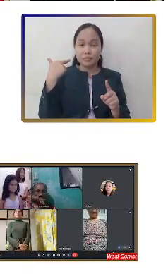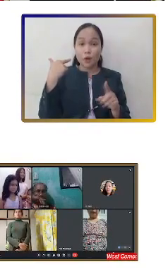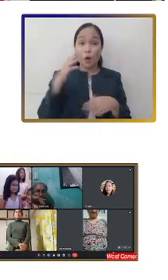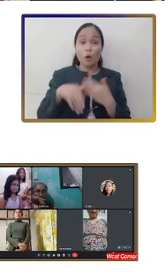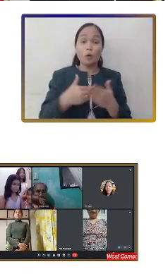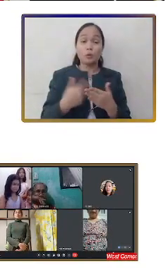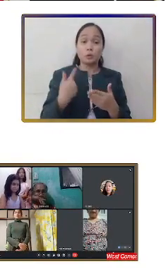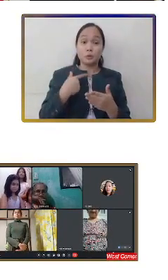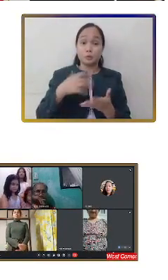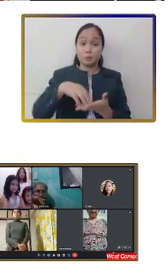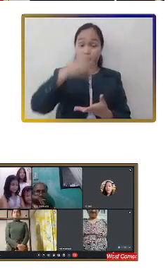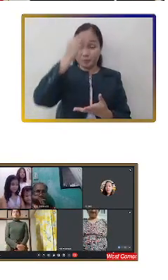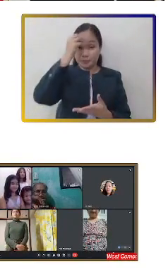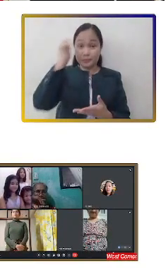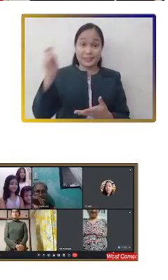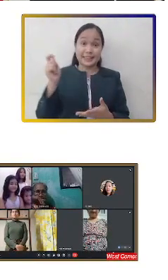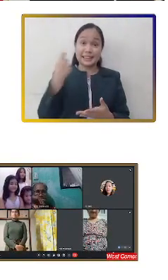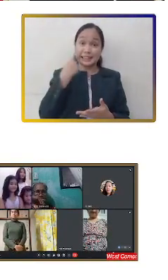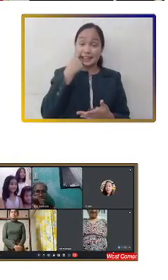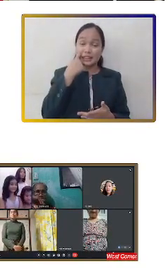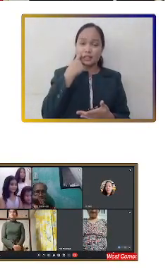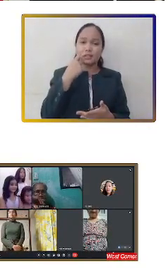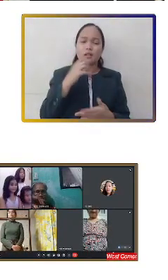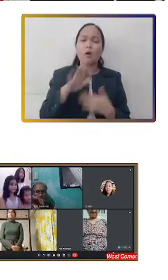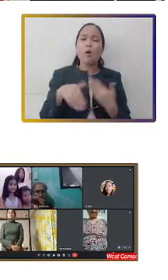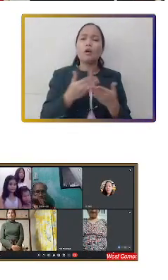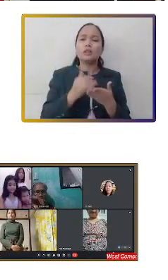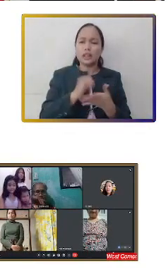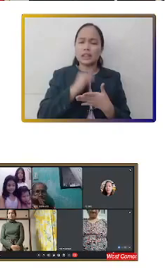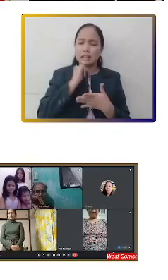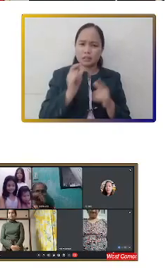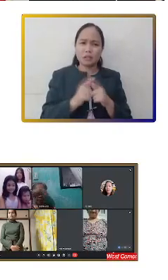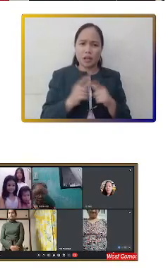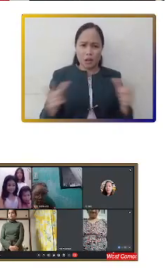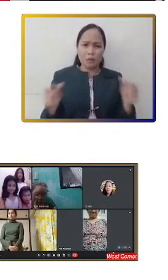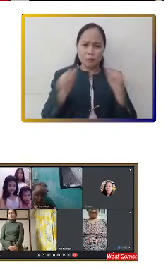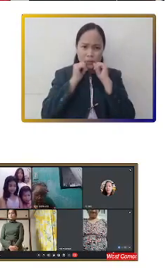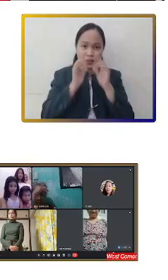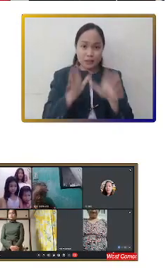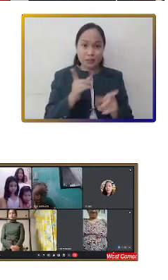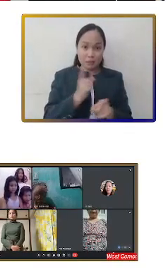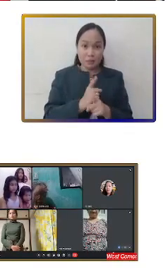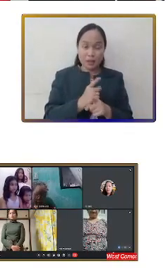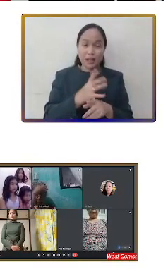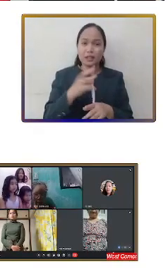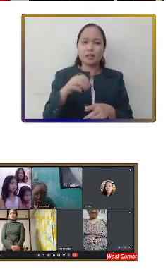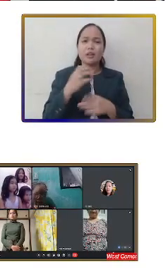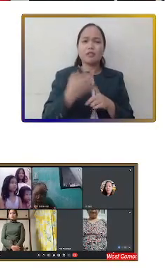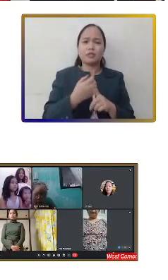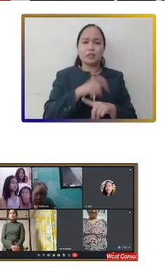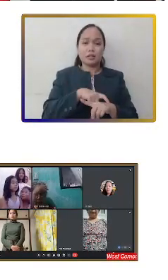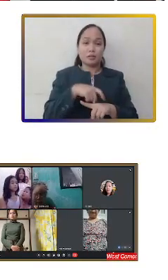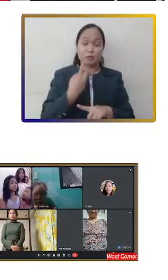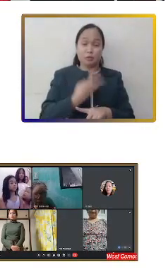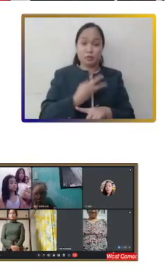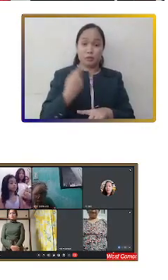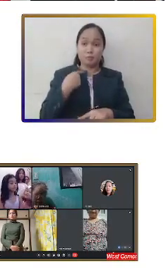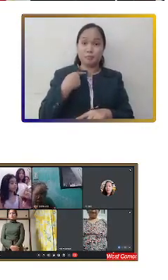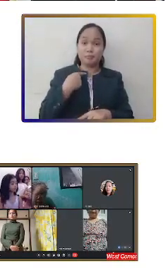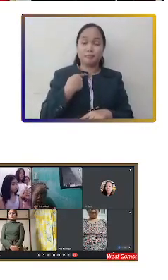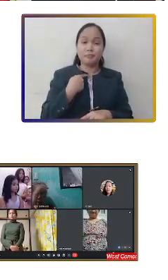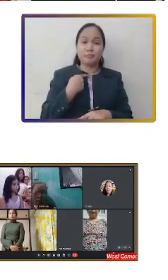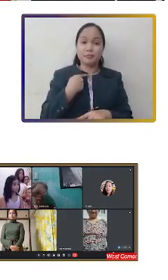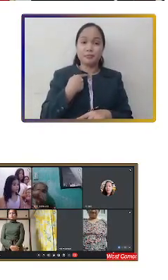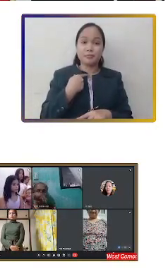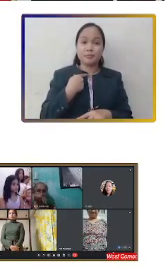dito, as I was saying a while ago, it's already a great blessing mga kapatid. Kaya sabi ko nga po sa inyo, every time we're listening to the testimonies,